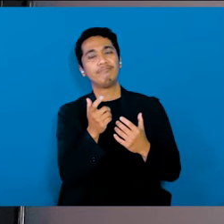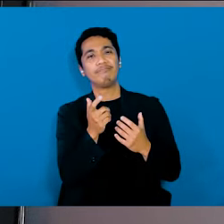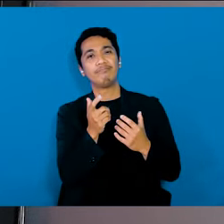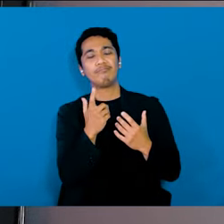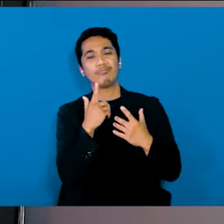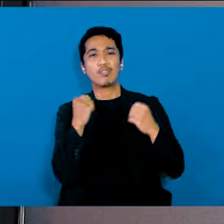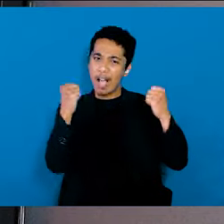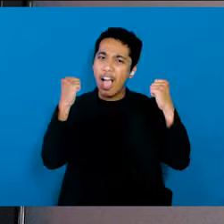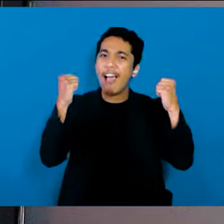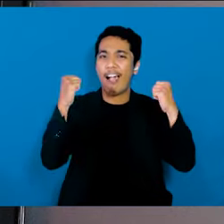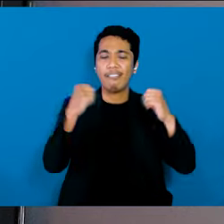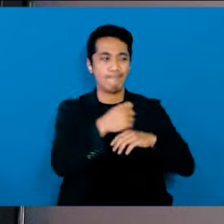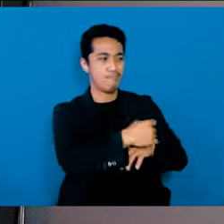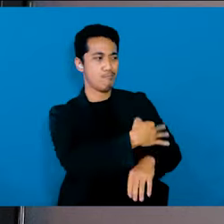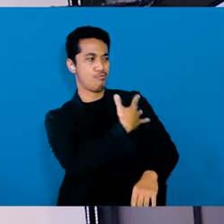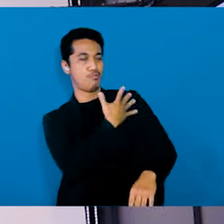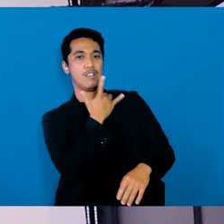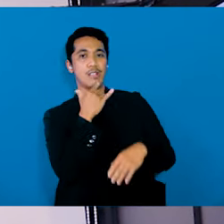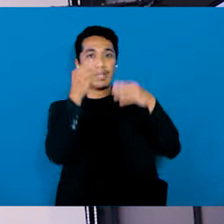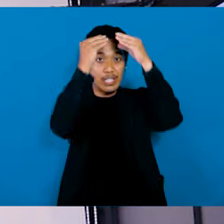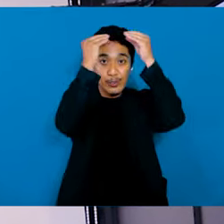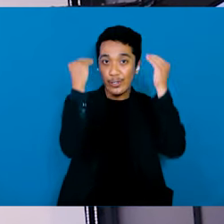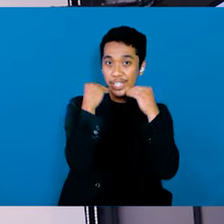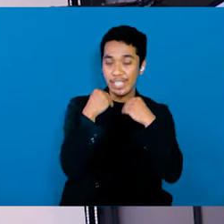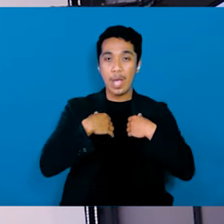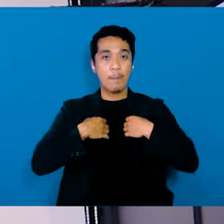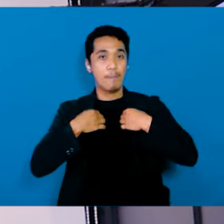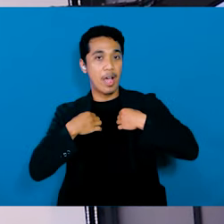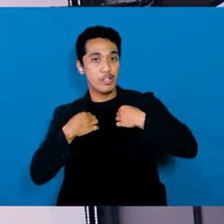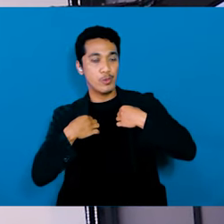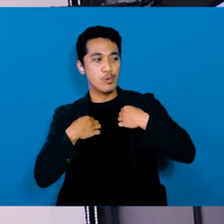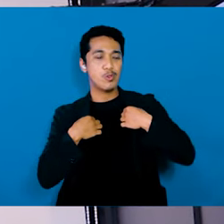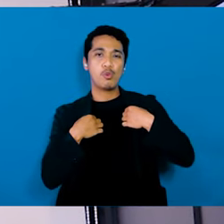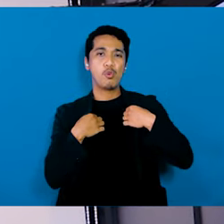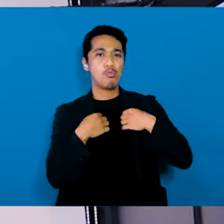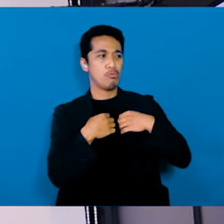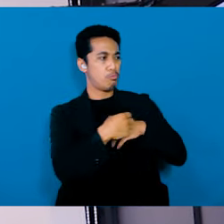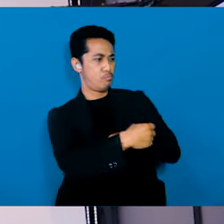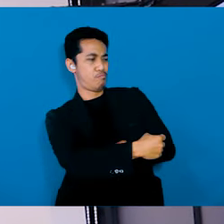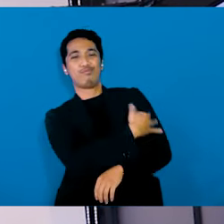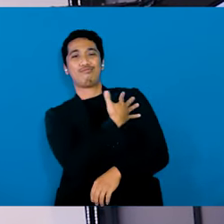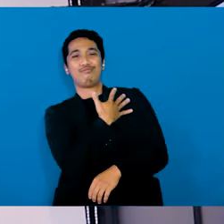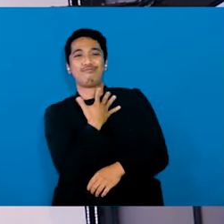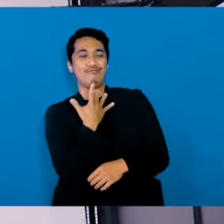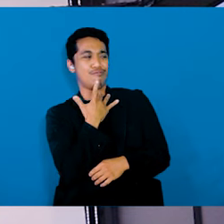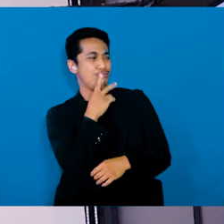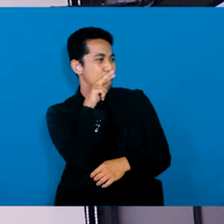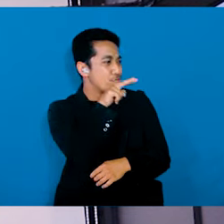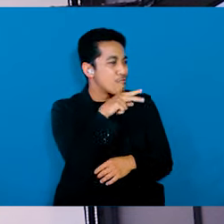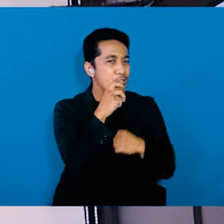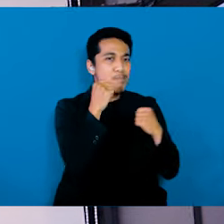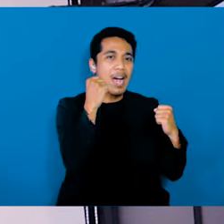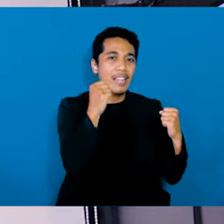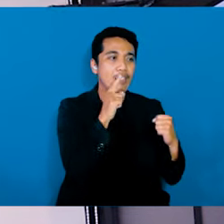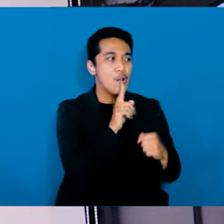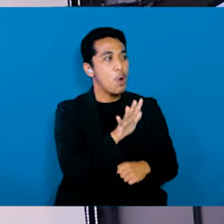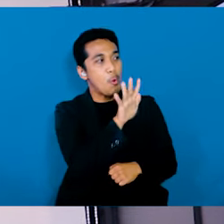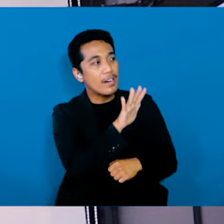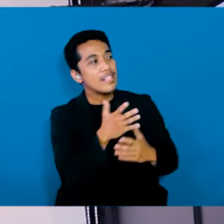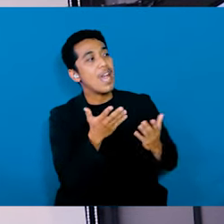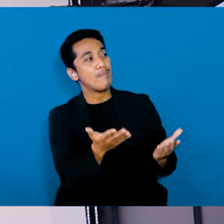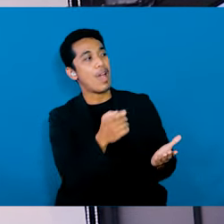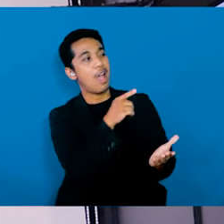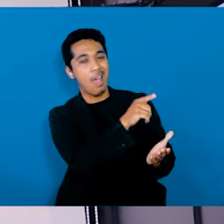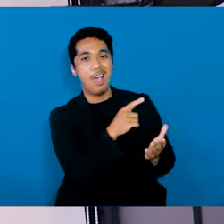membuat semangat begitu. Kerudung atau baju itu pasti menginspirasi untuk selalu semangat. Ini mantap. Warnanya